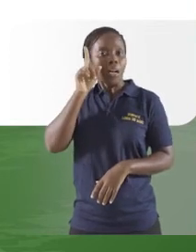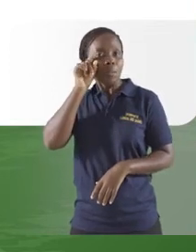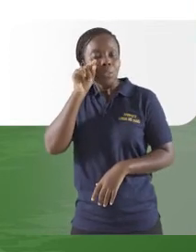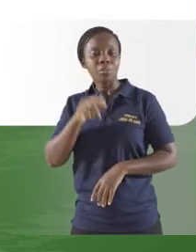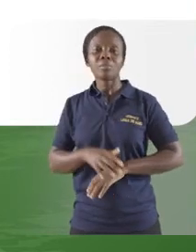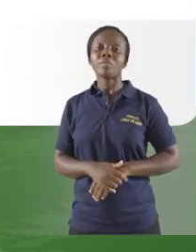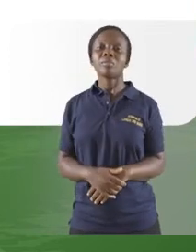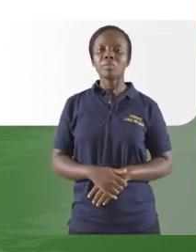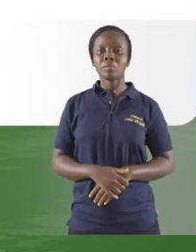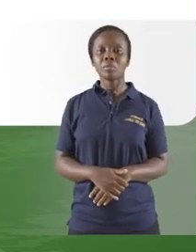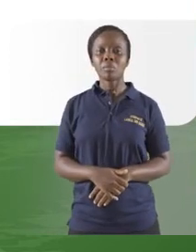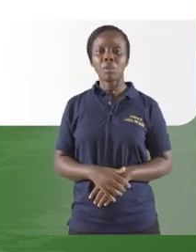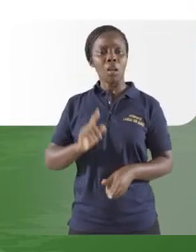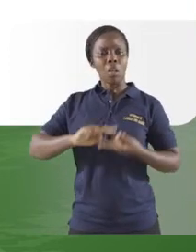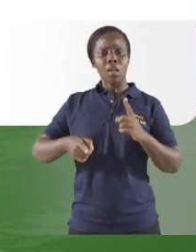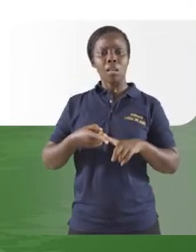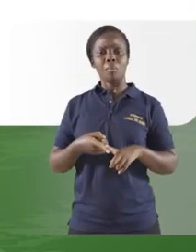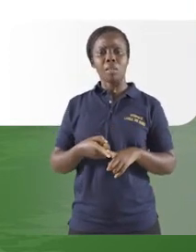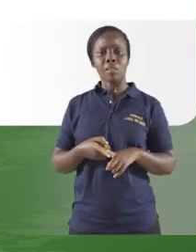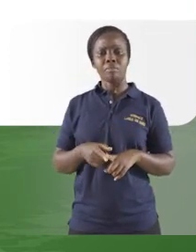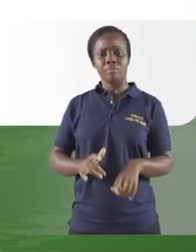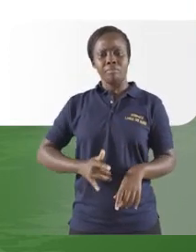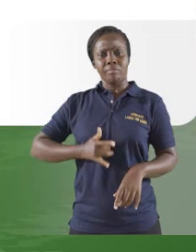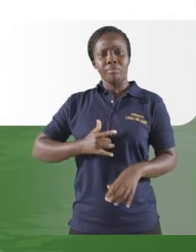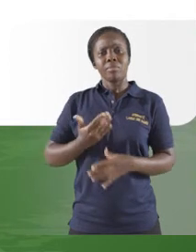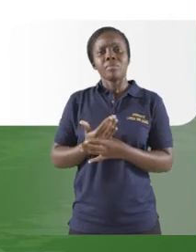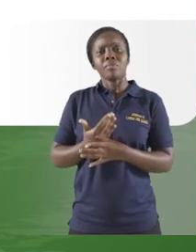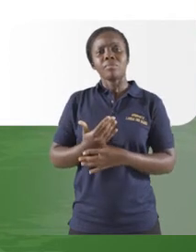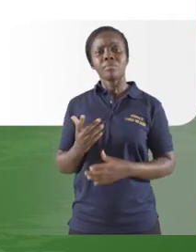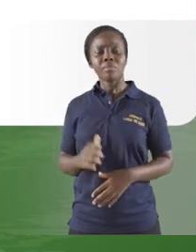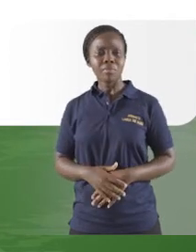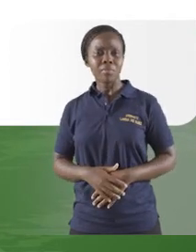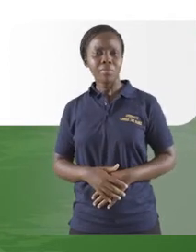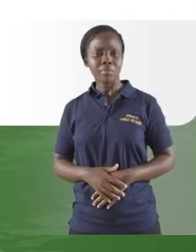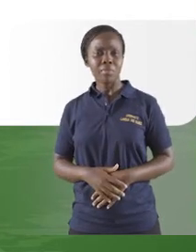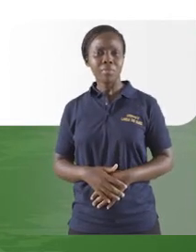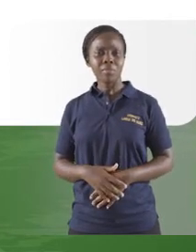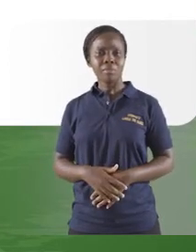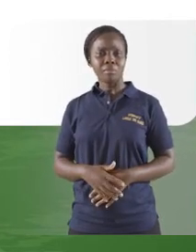Ils sont intrigués. De retour en classe,